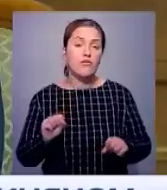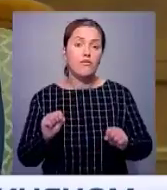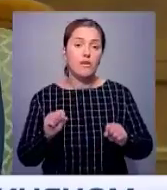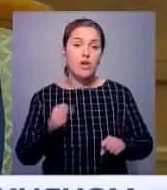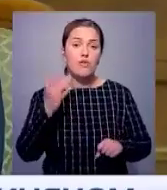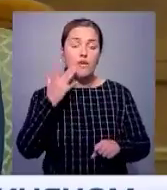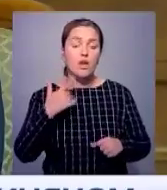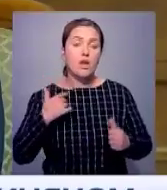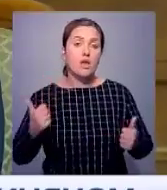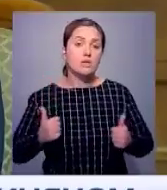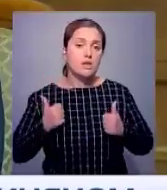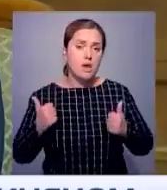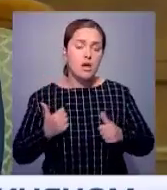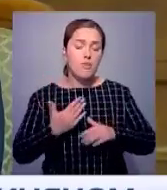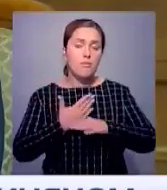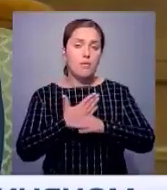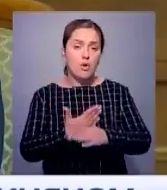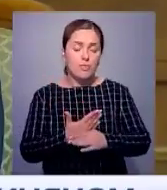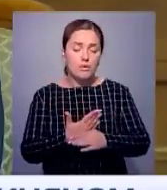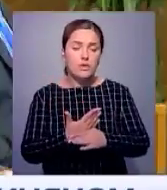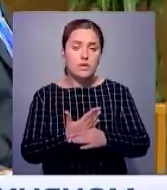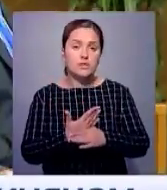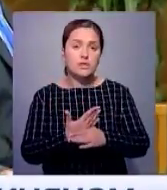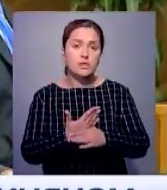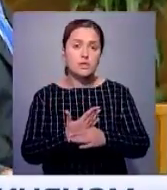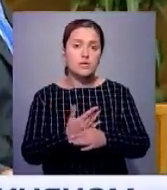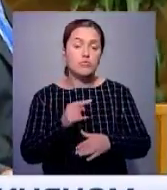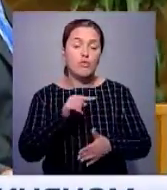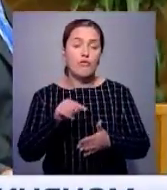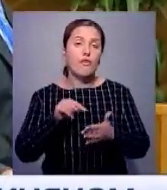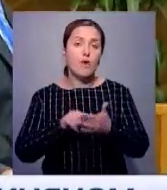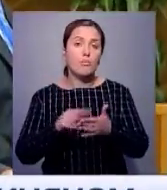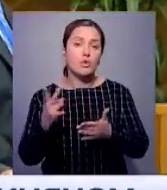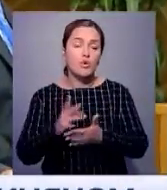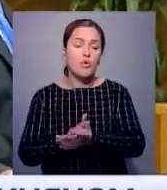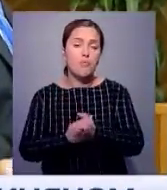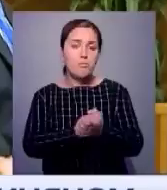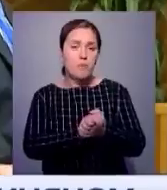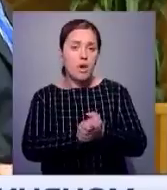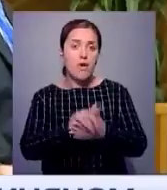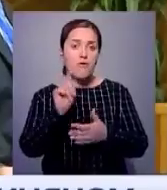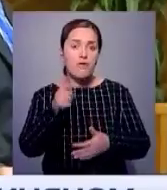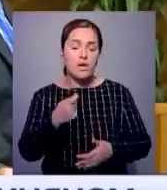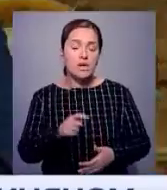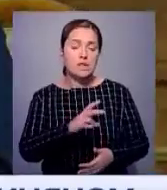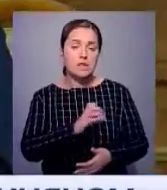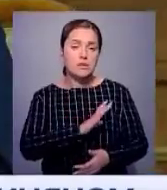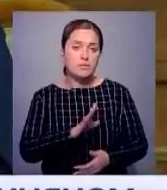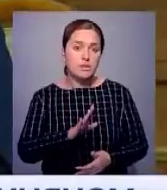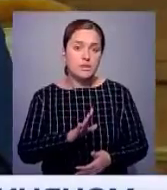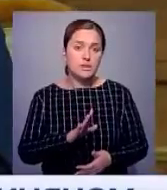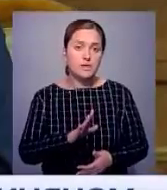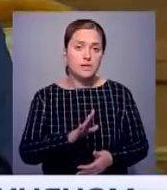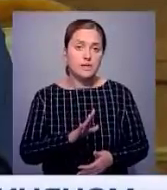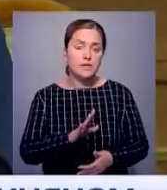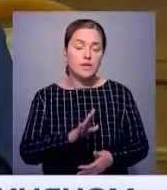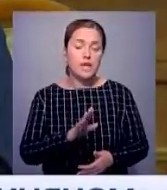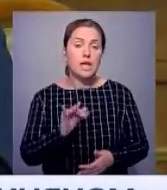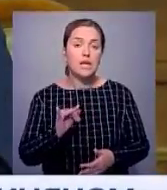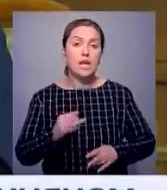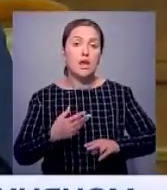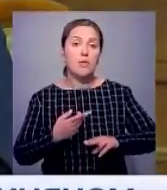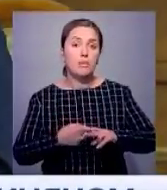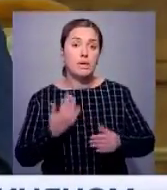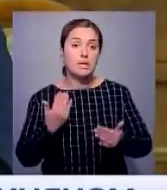я всегда стараюсь содействовать, чтобы этот вопрос мирно решился в интересах обеих государств. Так что,